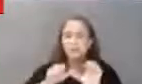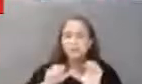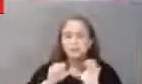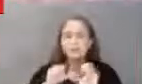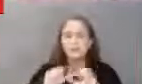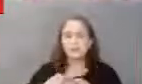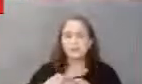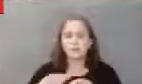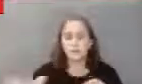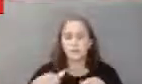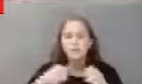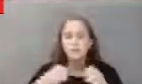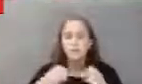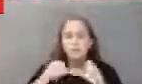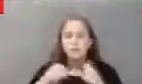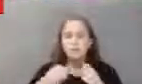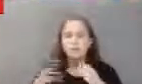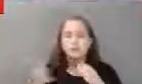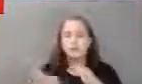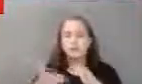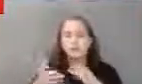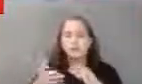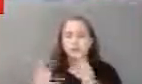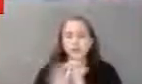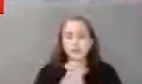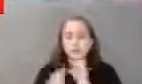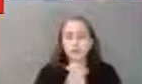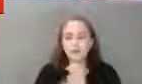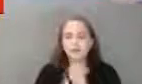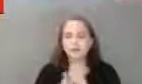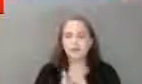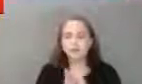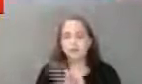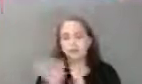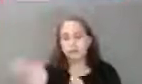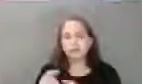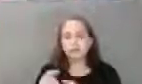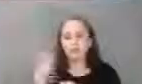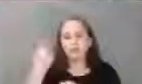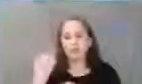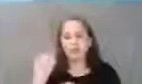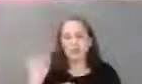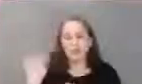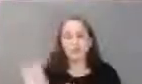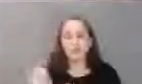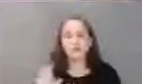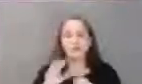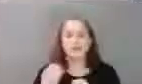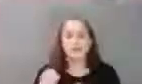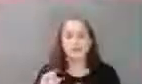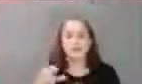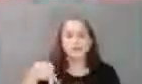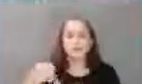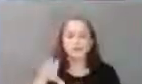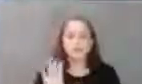ba to? Oh, may mahabang suman. Merong matabang